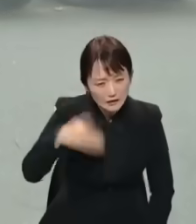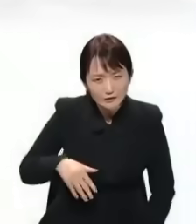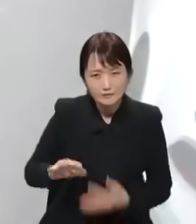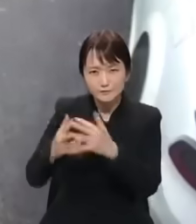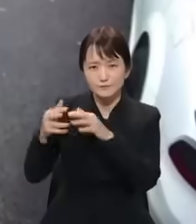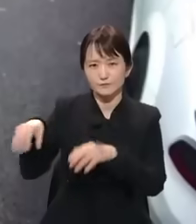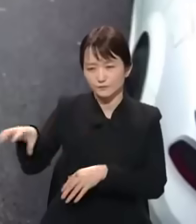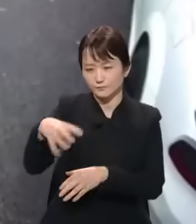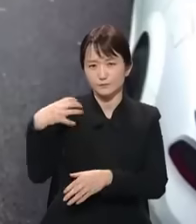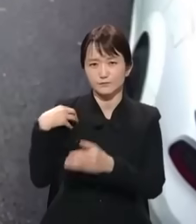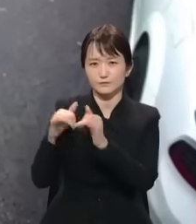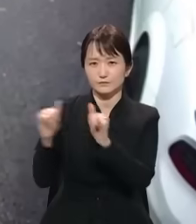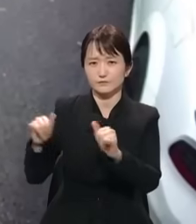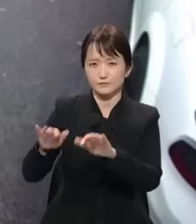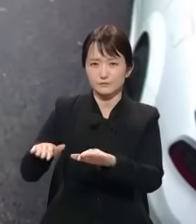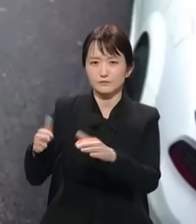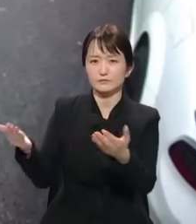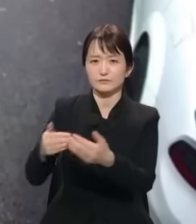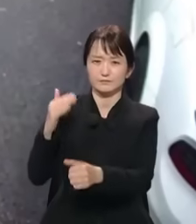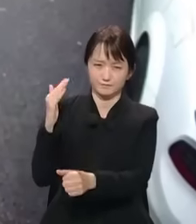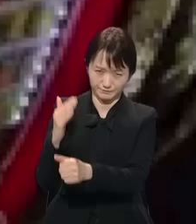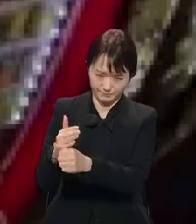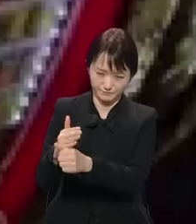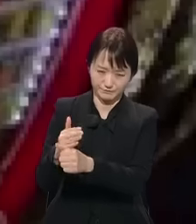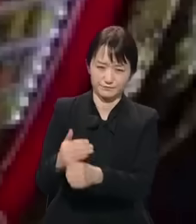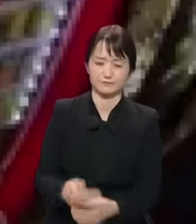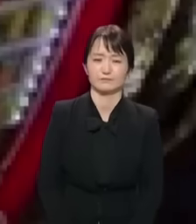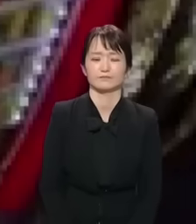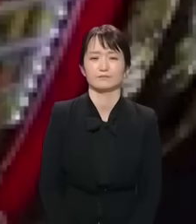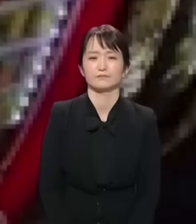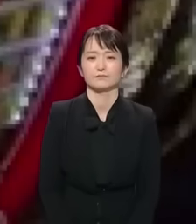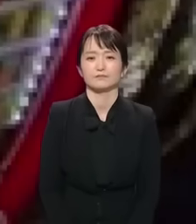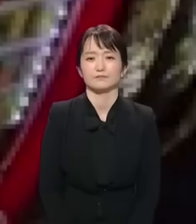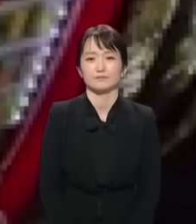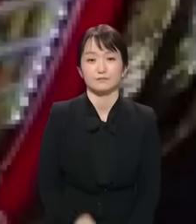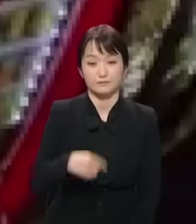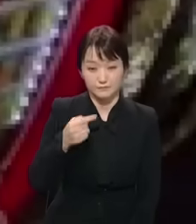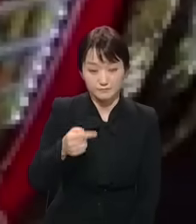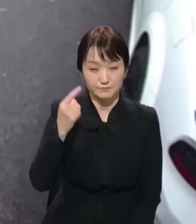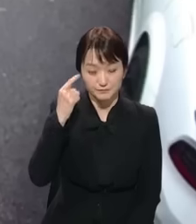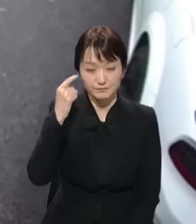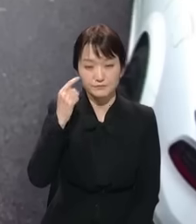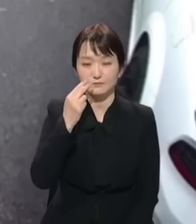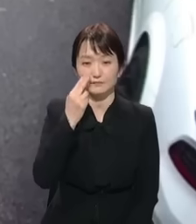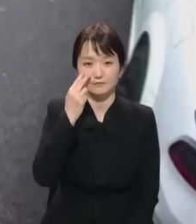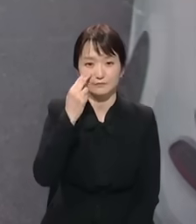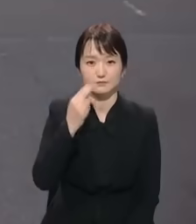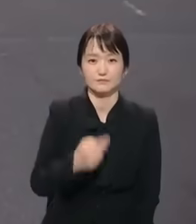건설 현장의 책임자, 이번 일로 해고가 됐습니다. 당연하죠. 자, 계속해서 미국 갑니다.